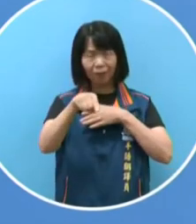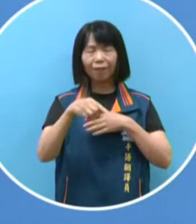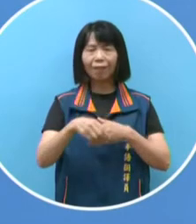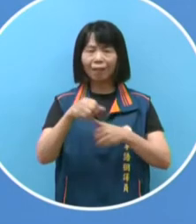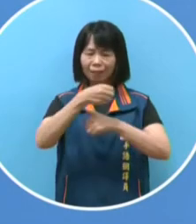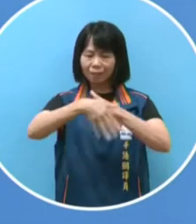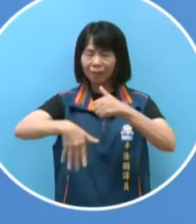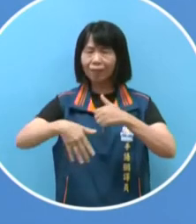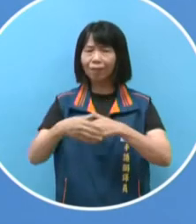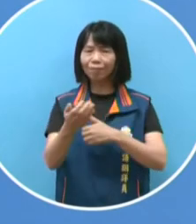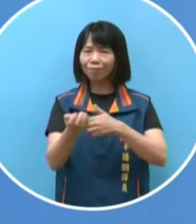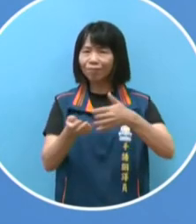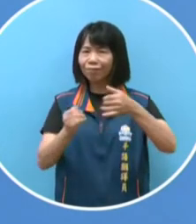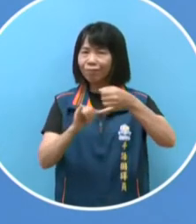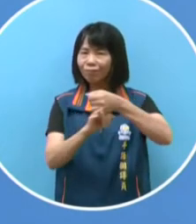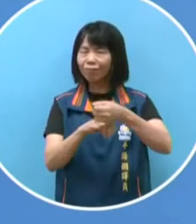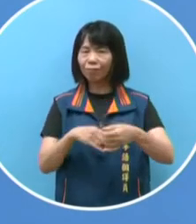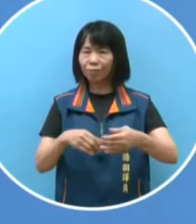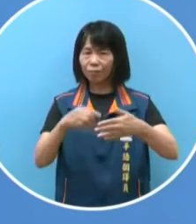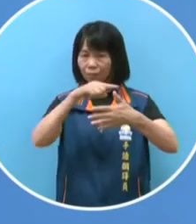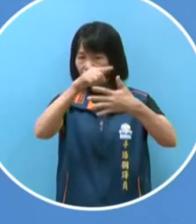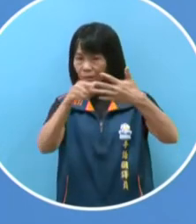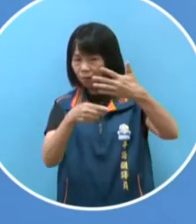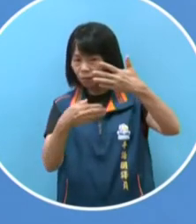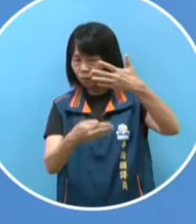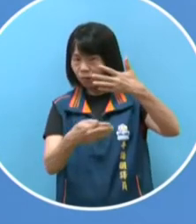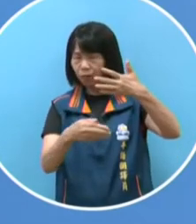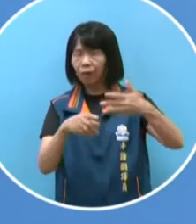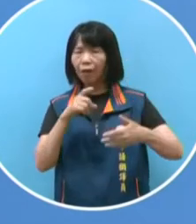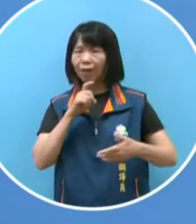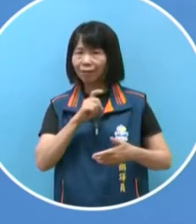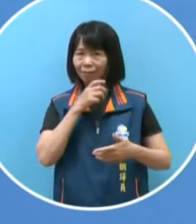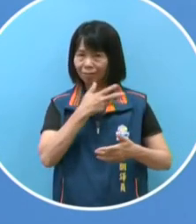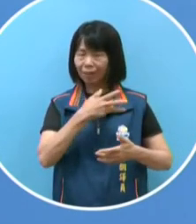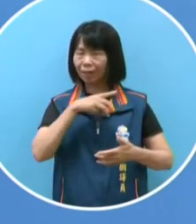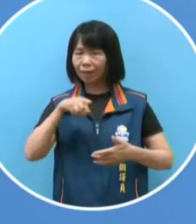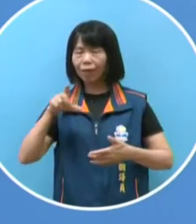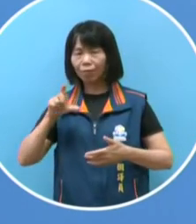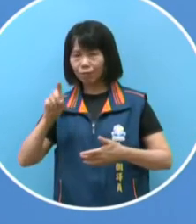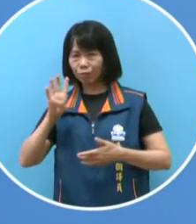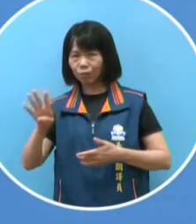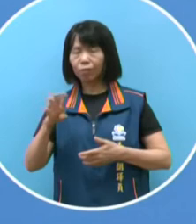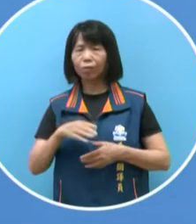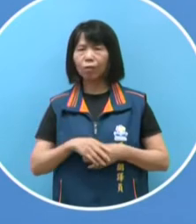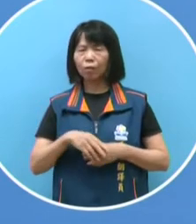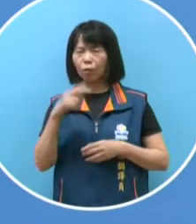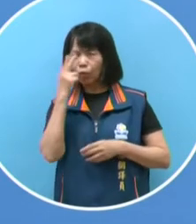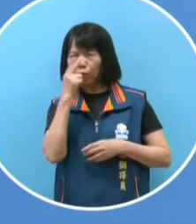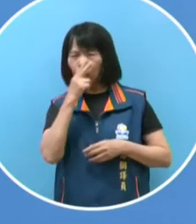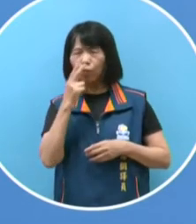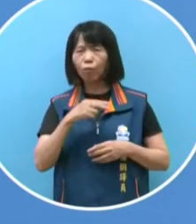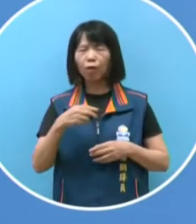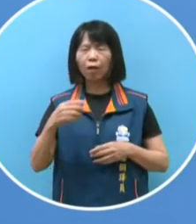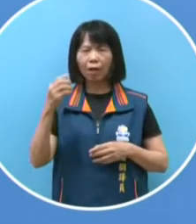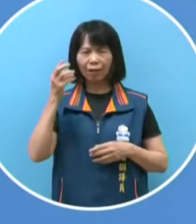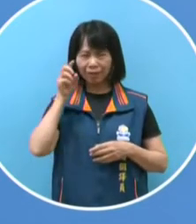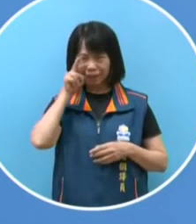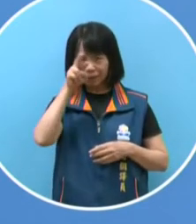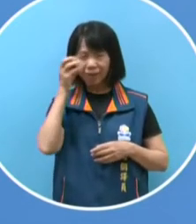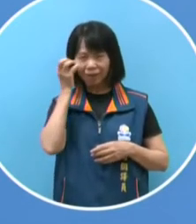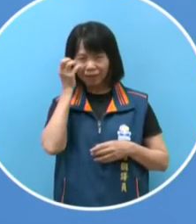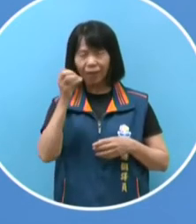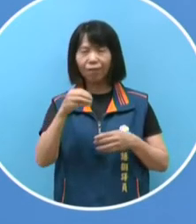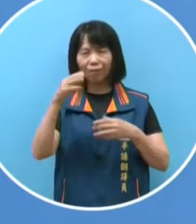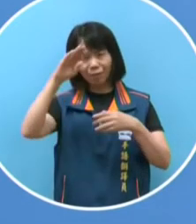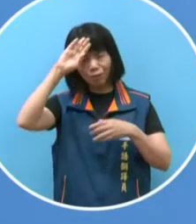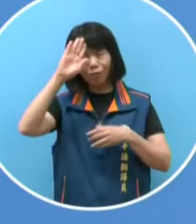哈。那所以第9类是18到64岁患有高风险疾病、罕见疾病或重大伤